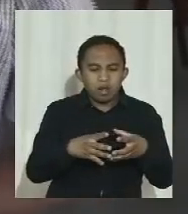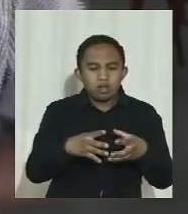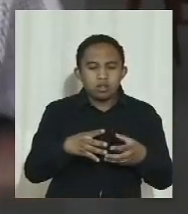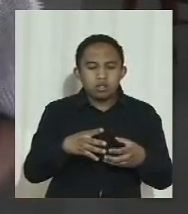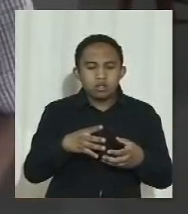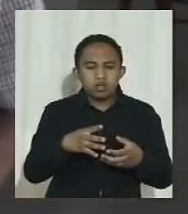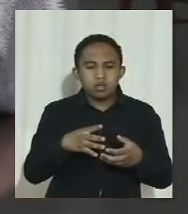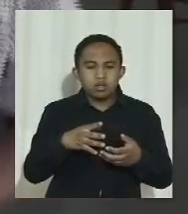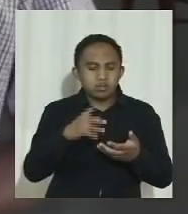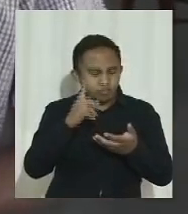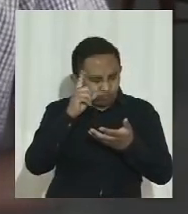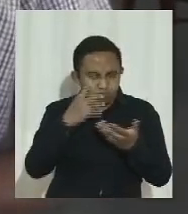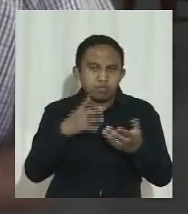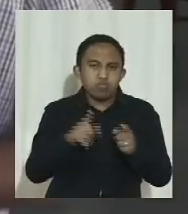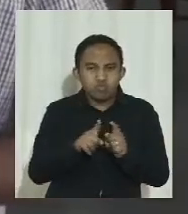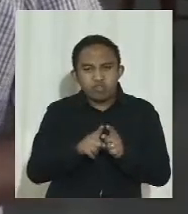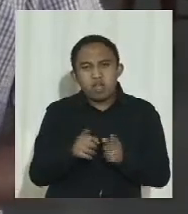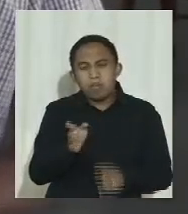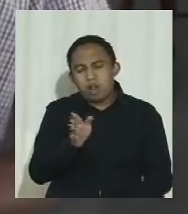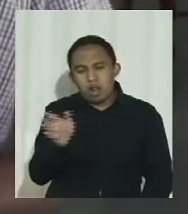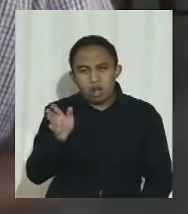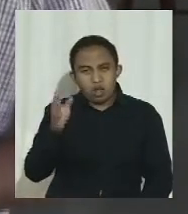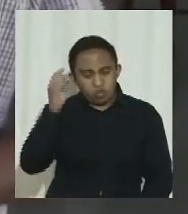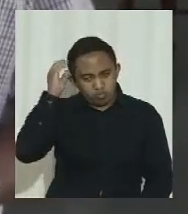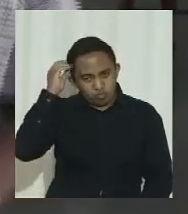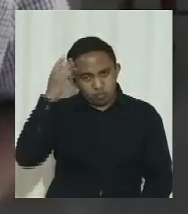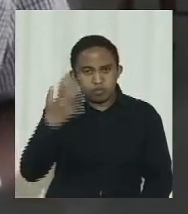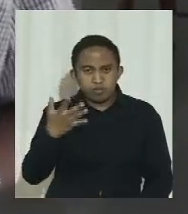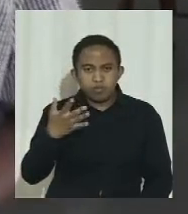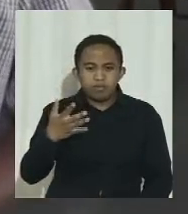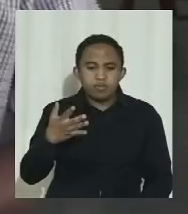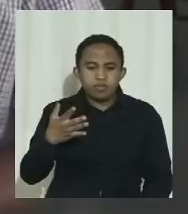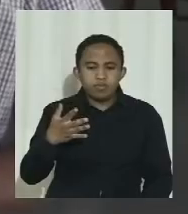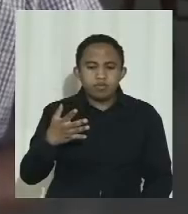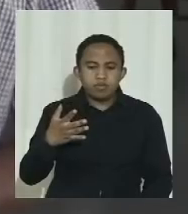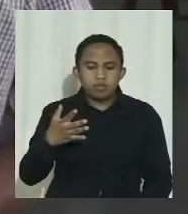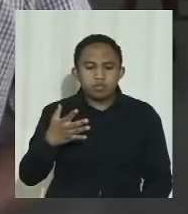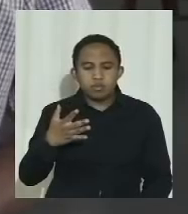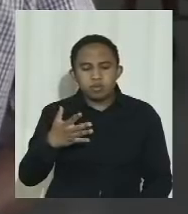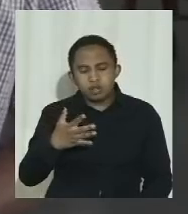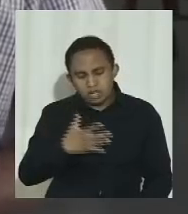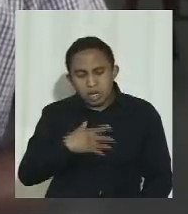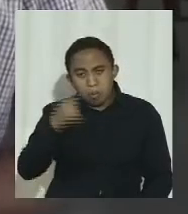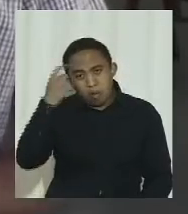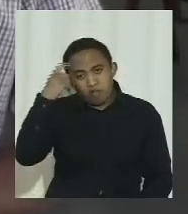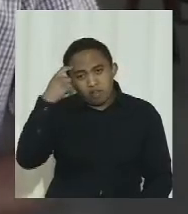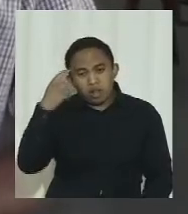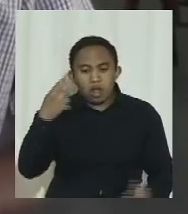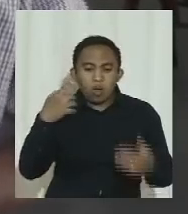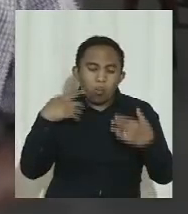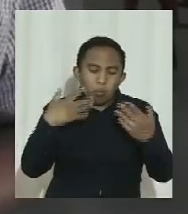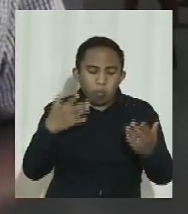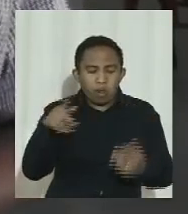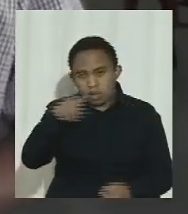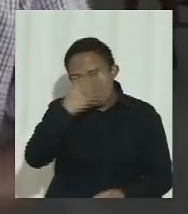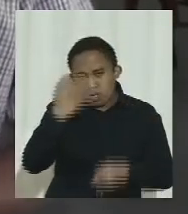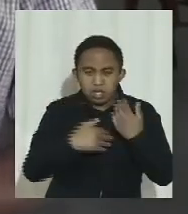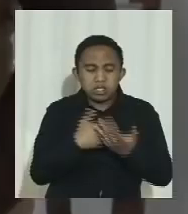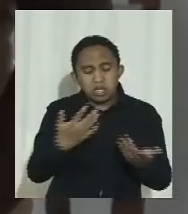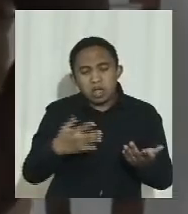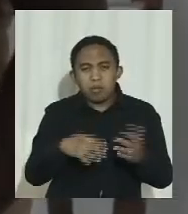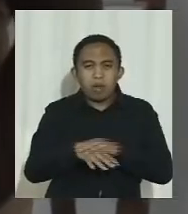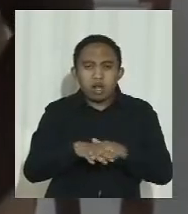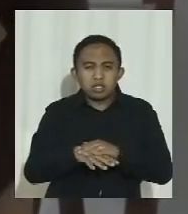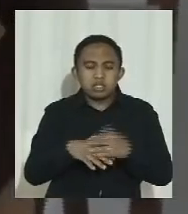amin'ny alalan'ny kolontsaina dia ampafantapanitra ny vesiny marina sababety sarababem-bahoaka na vavolalàna na teratany na